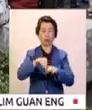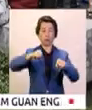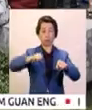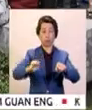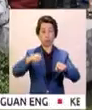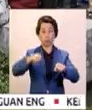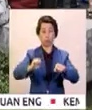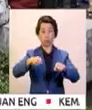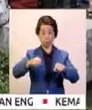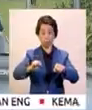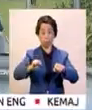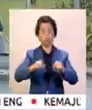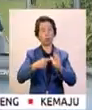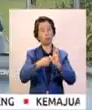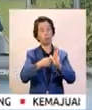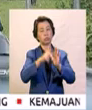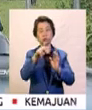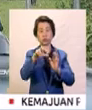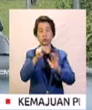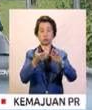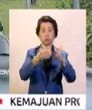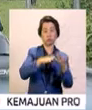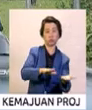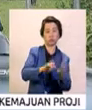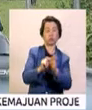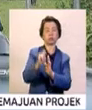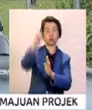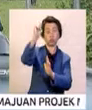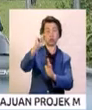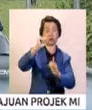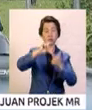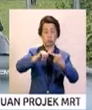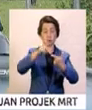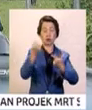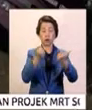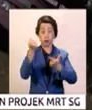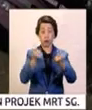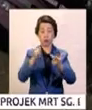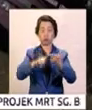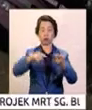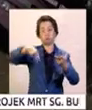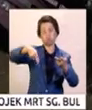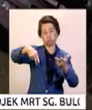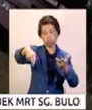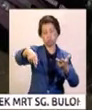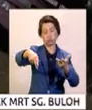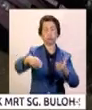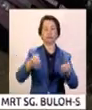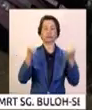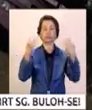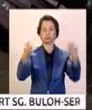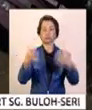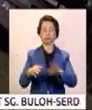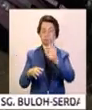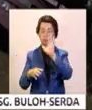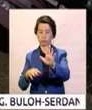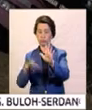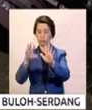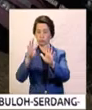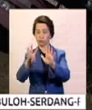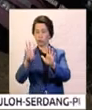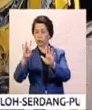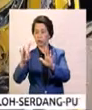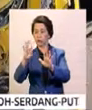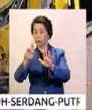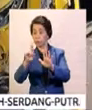motosikal mencatat kes kematian tertinggi diikuti kereta dan pejalan kaki. Sebanyak